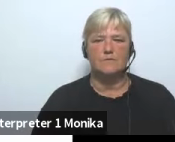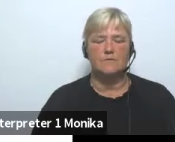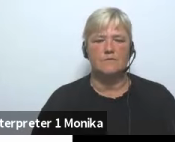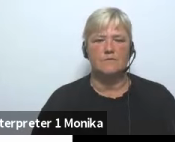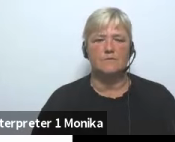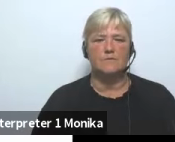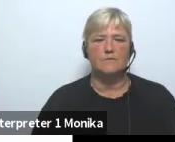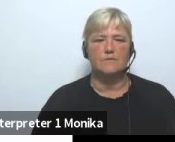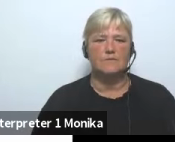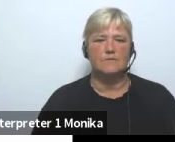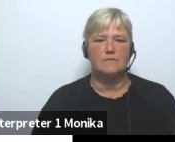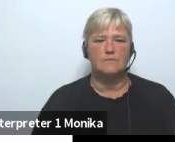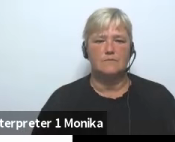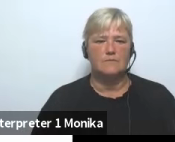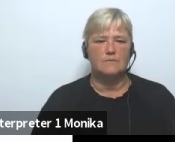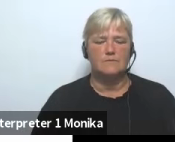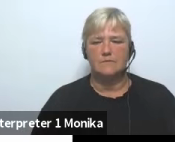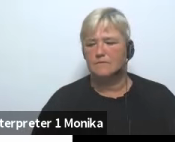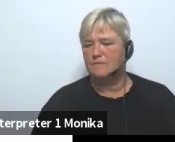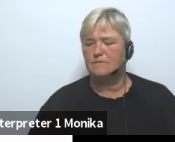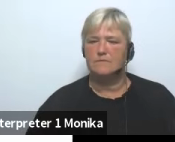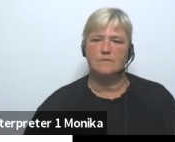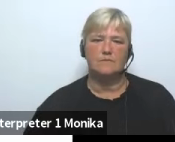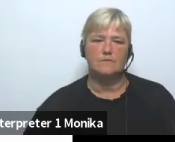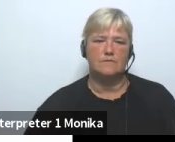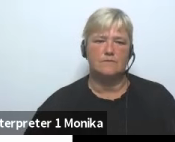Wie schalten wir stumm?